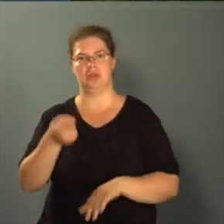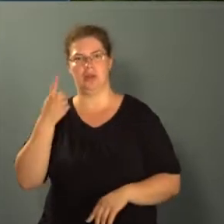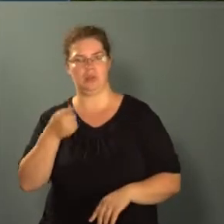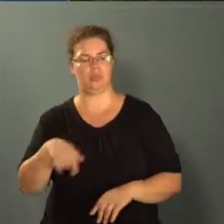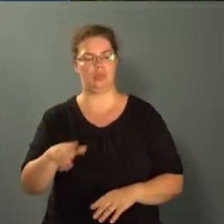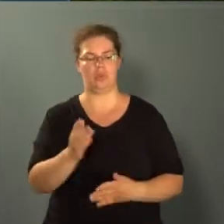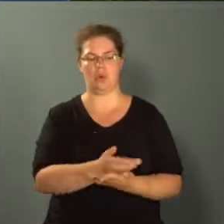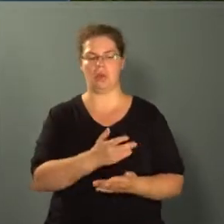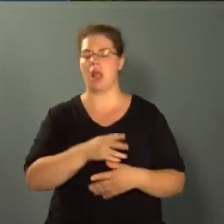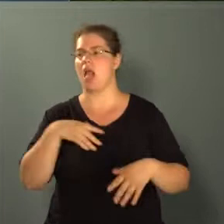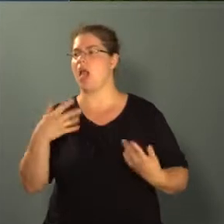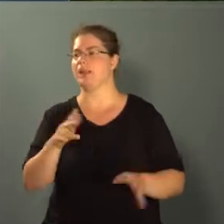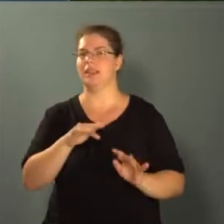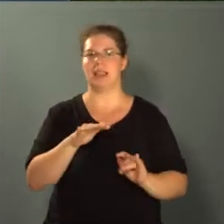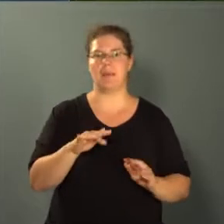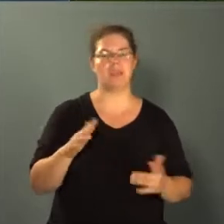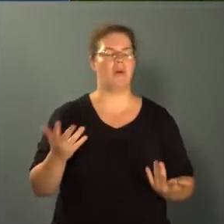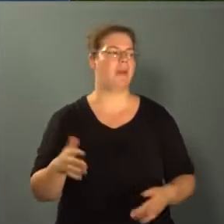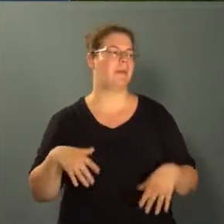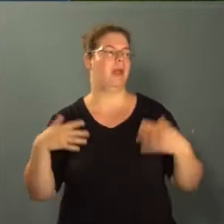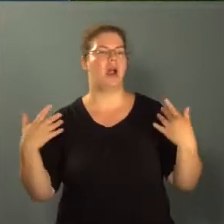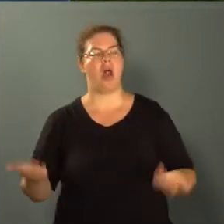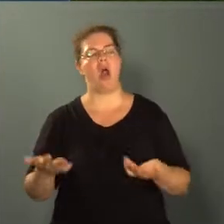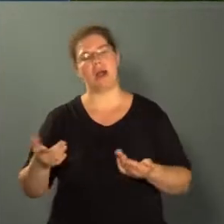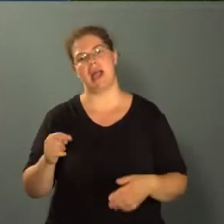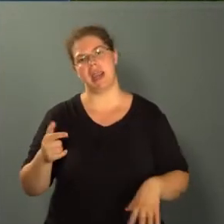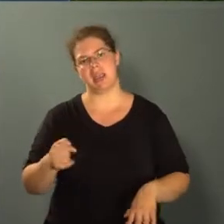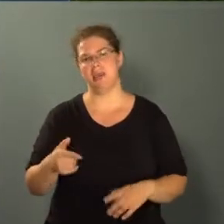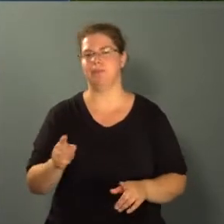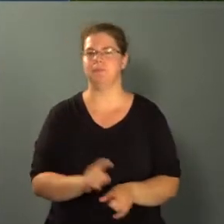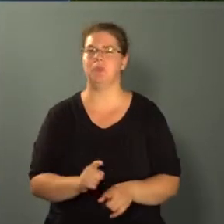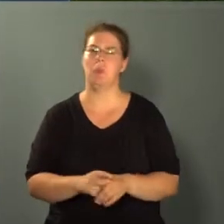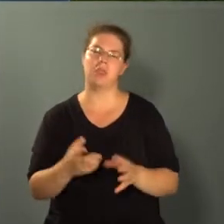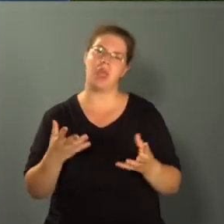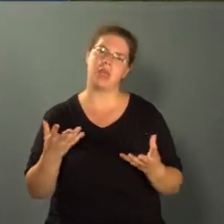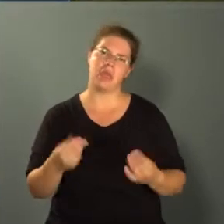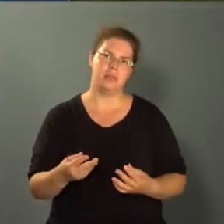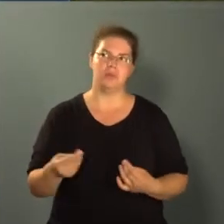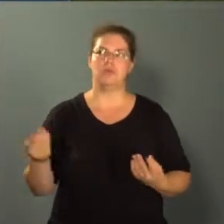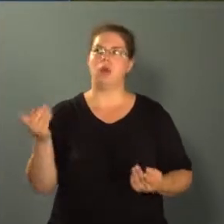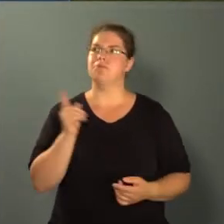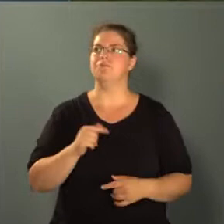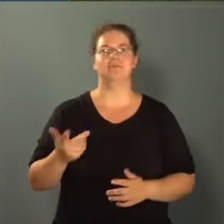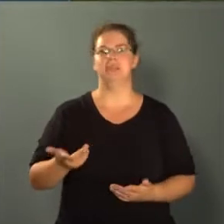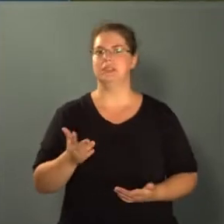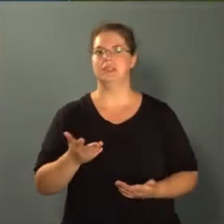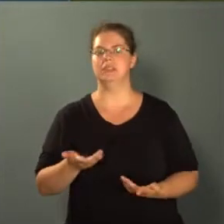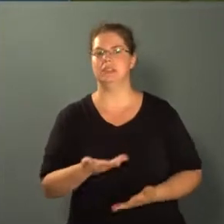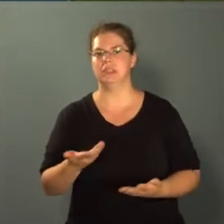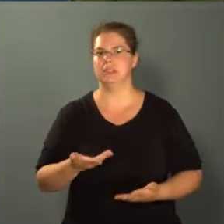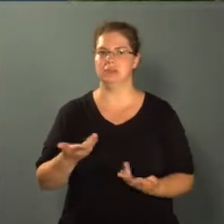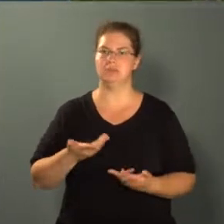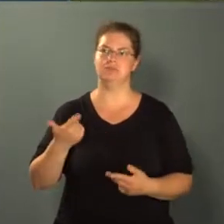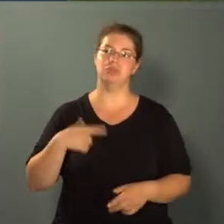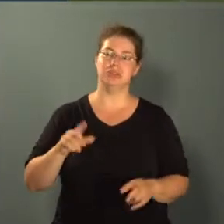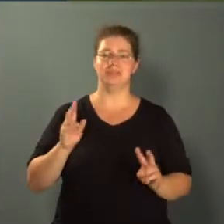használni, akár mondjuk számítógépes, akár egyéb olyan eszközöket, amikre